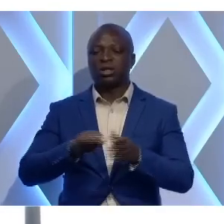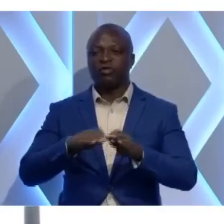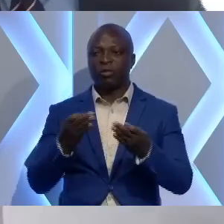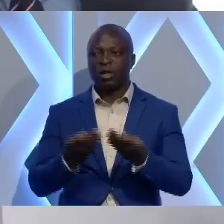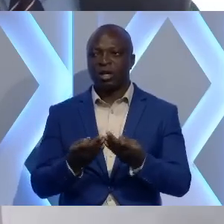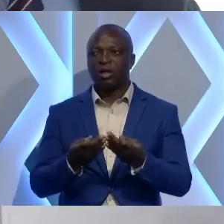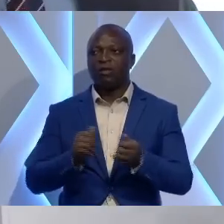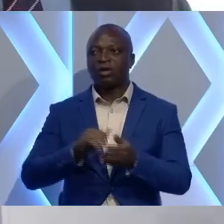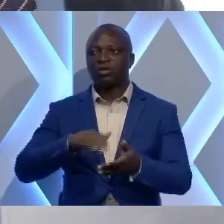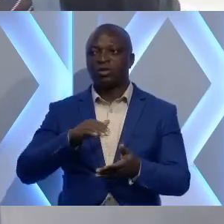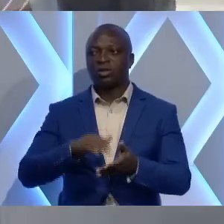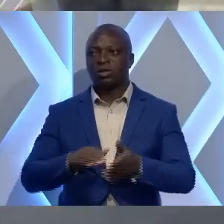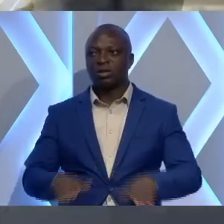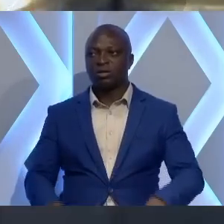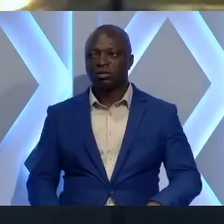de l'univers carcéral.